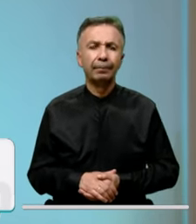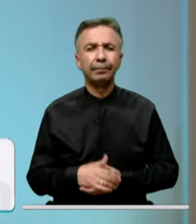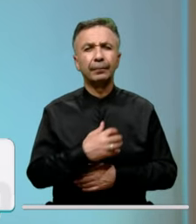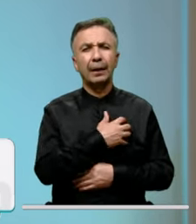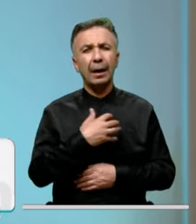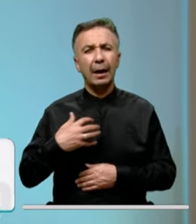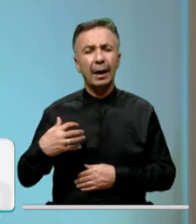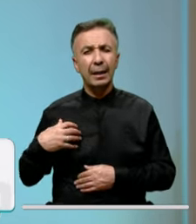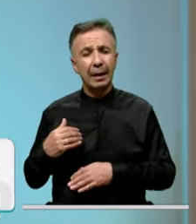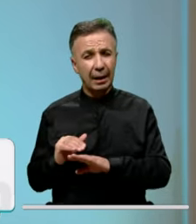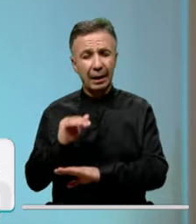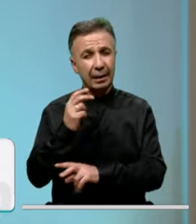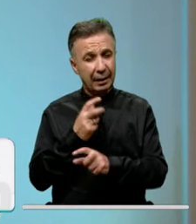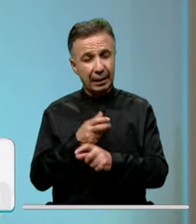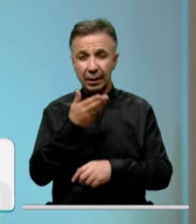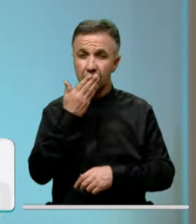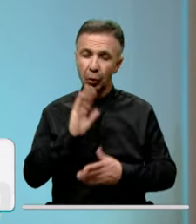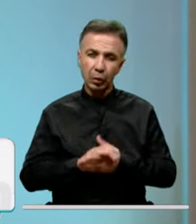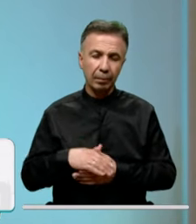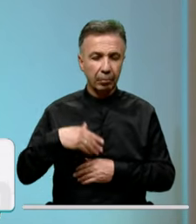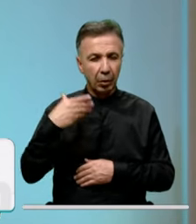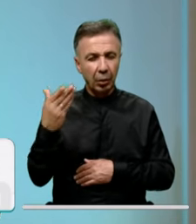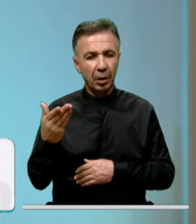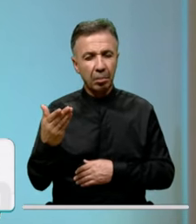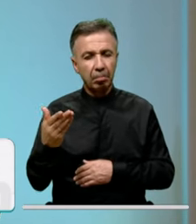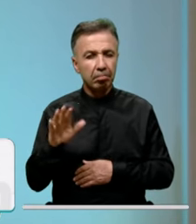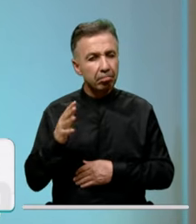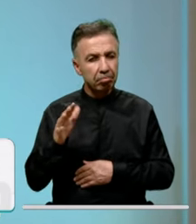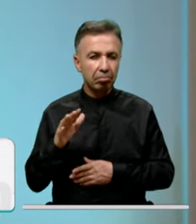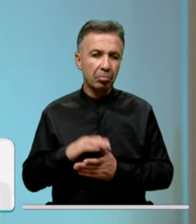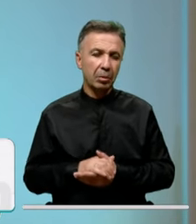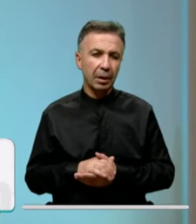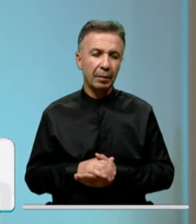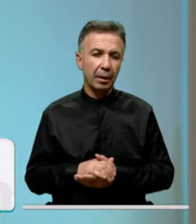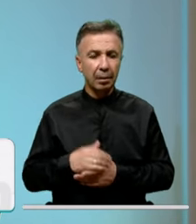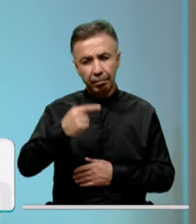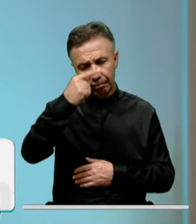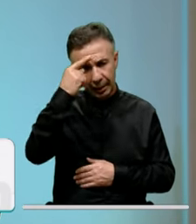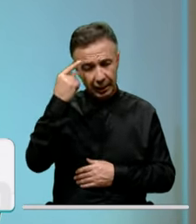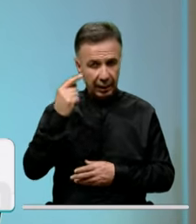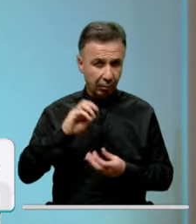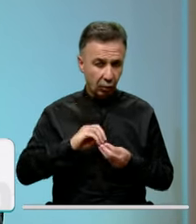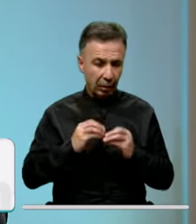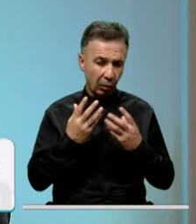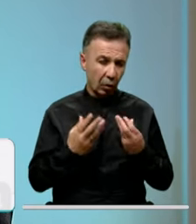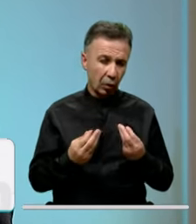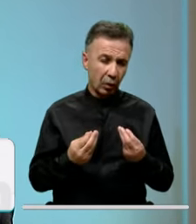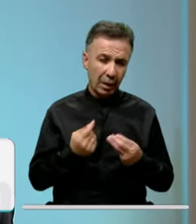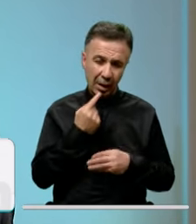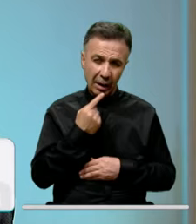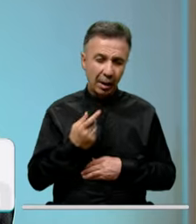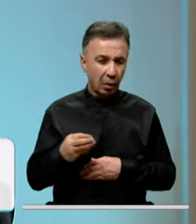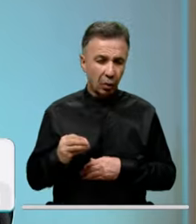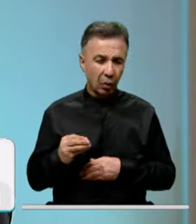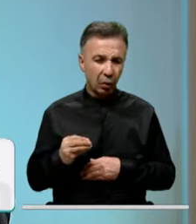Annenin hayati riski yok ise, ileride olabilecek muhtemel bir takım problemlerden dolayı ya da ceninin